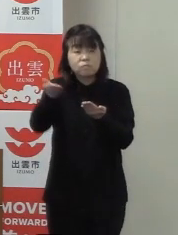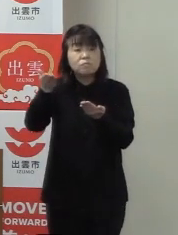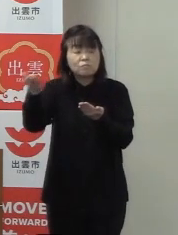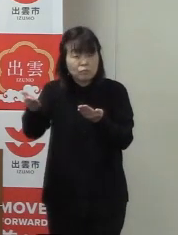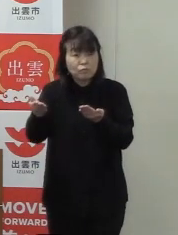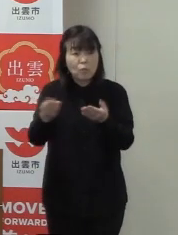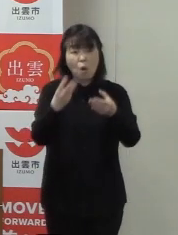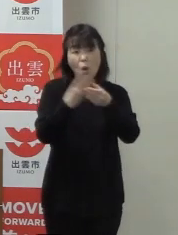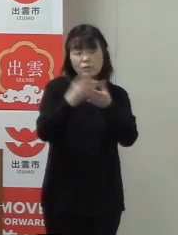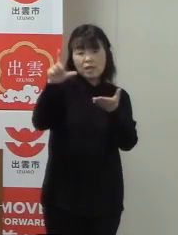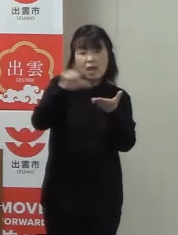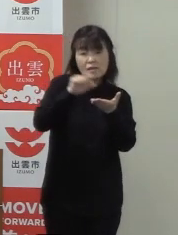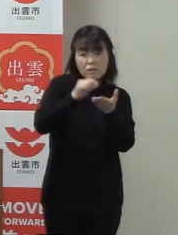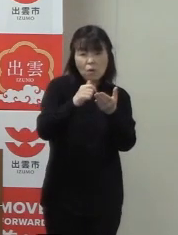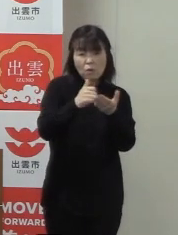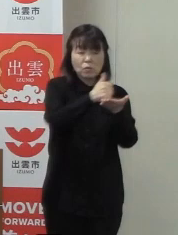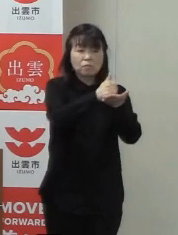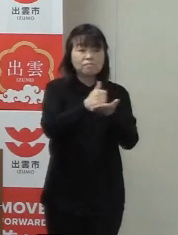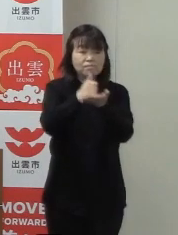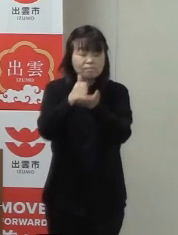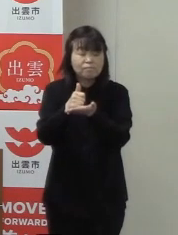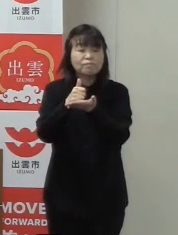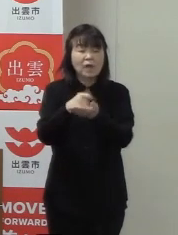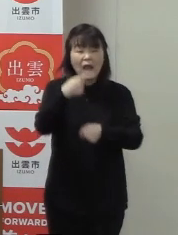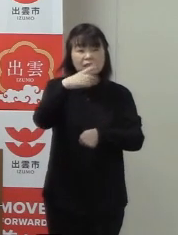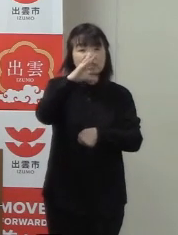1万人になったところでですね、